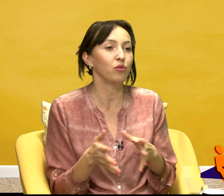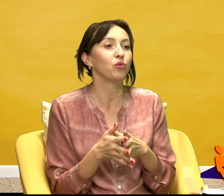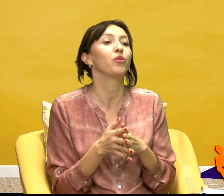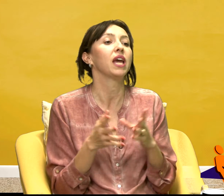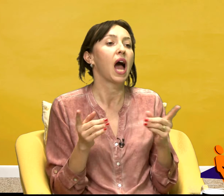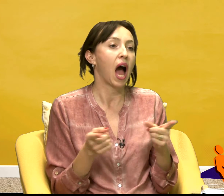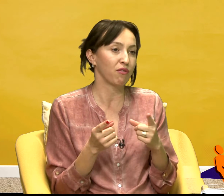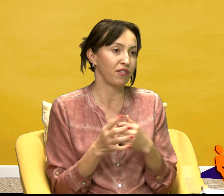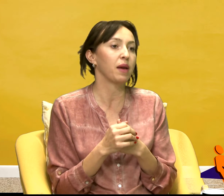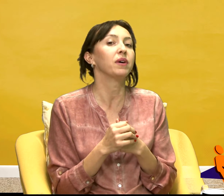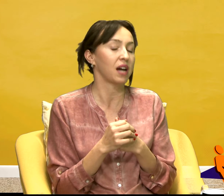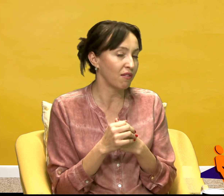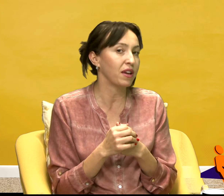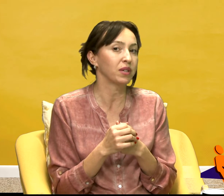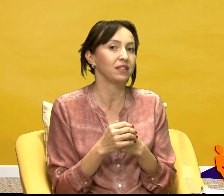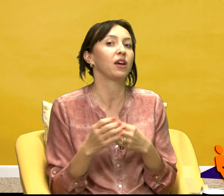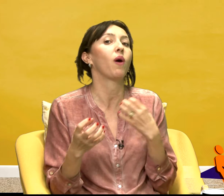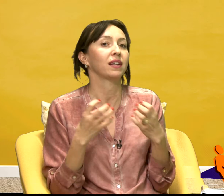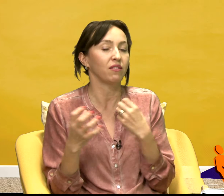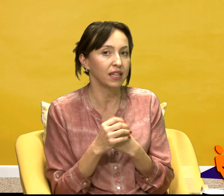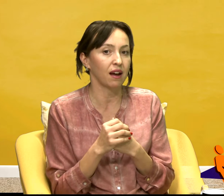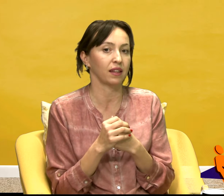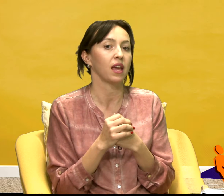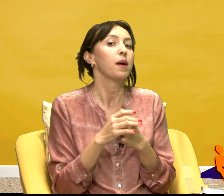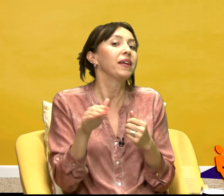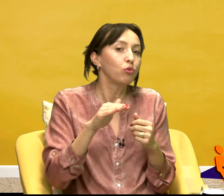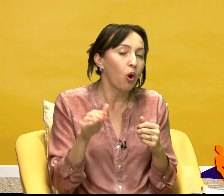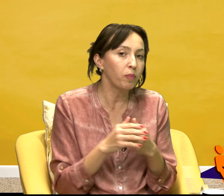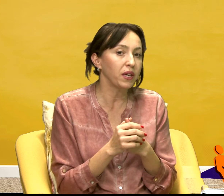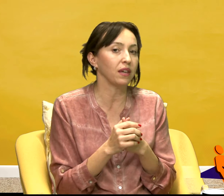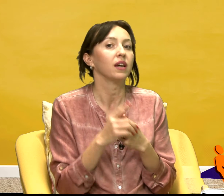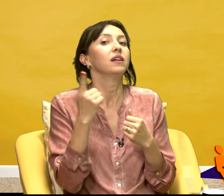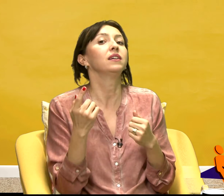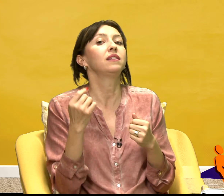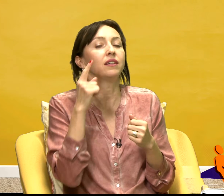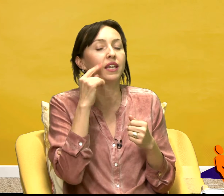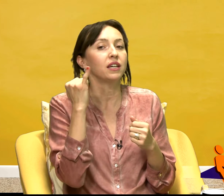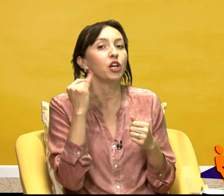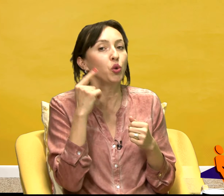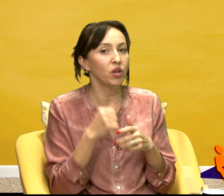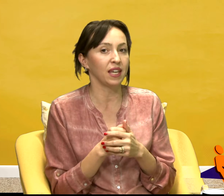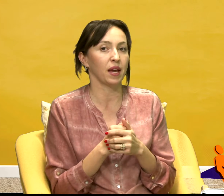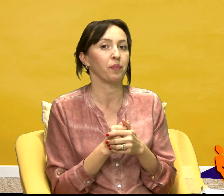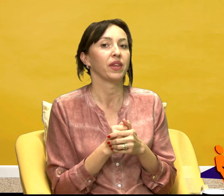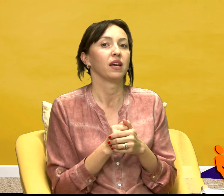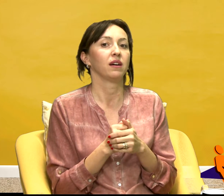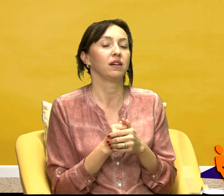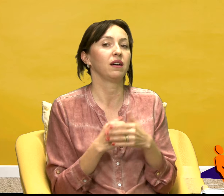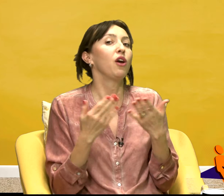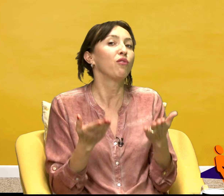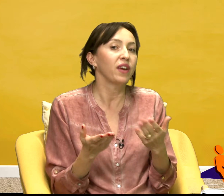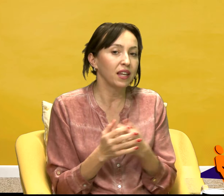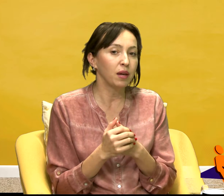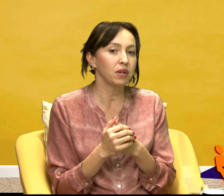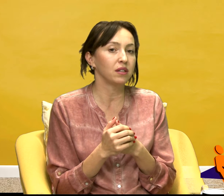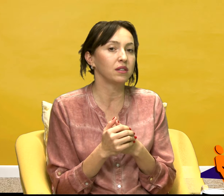a anului avem câte o activitate. Pentru copii, 1 iunie